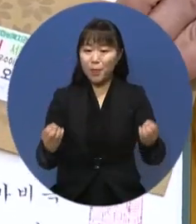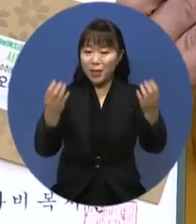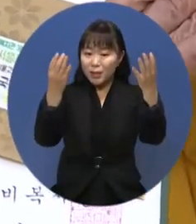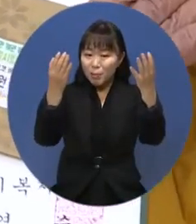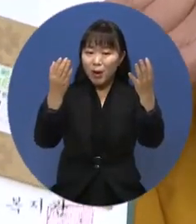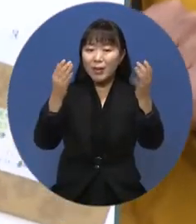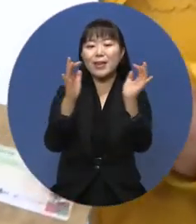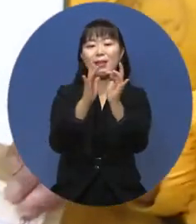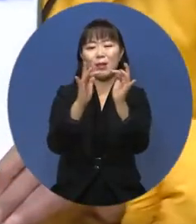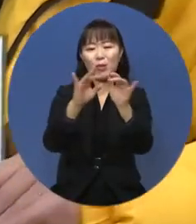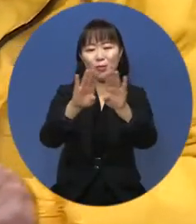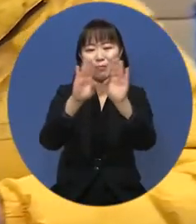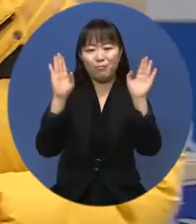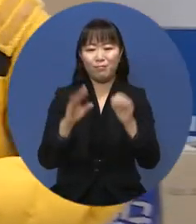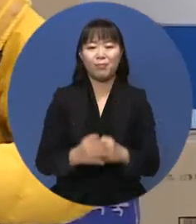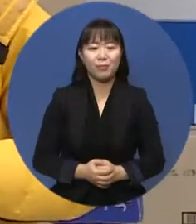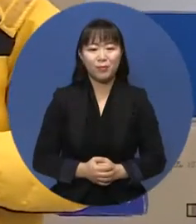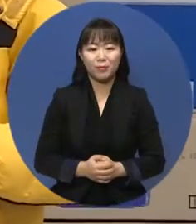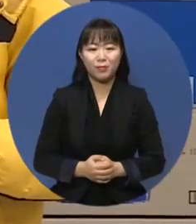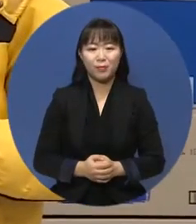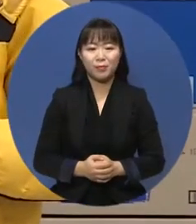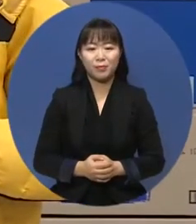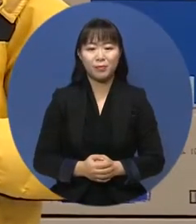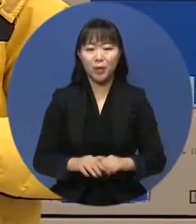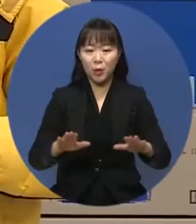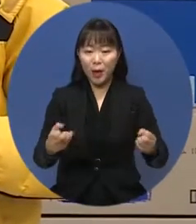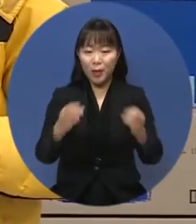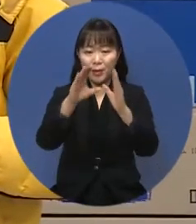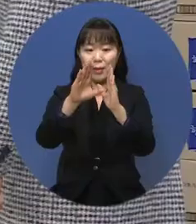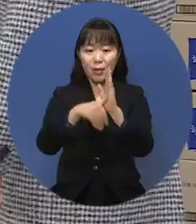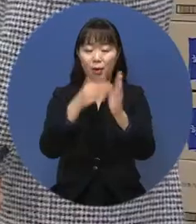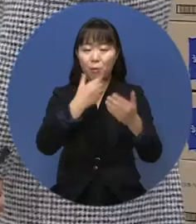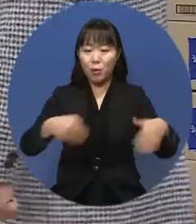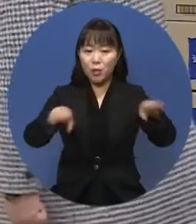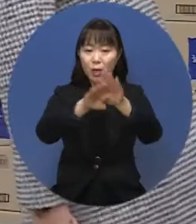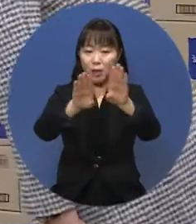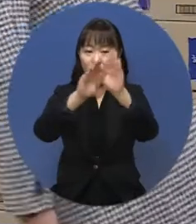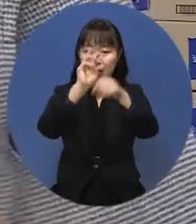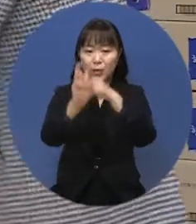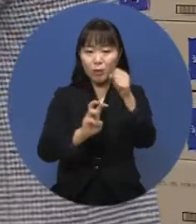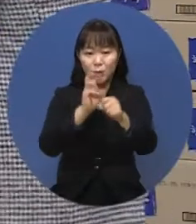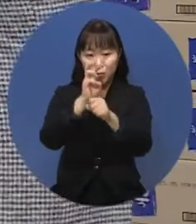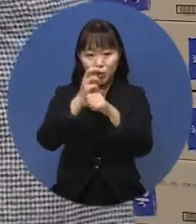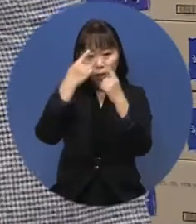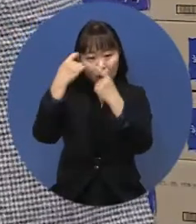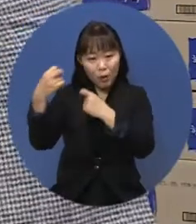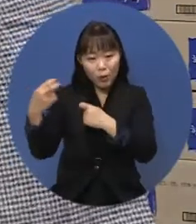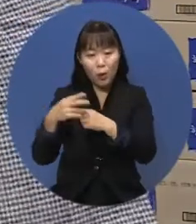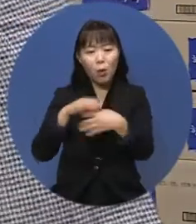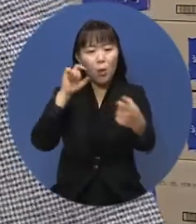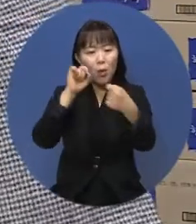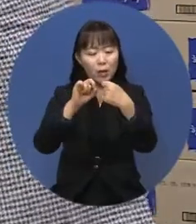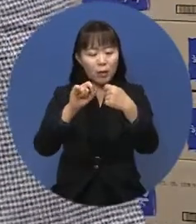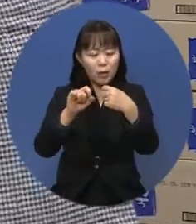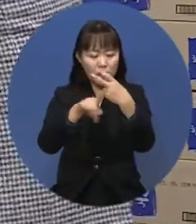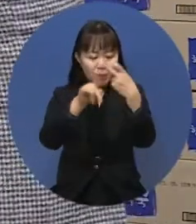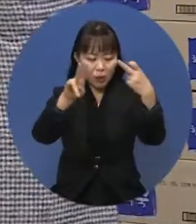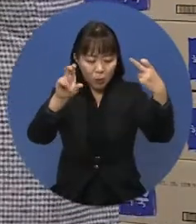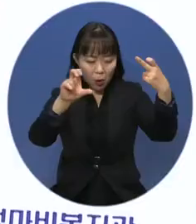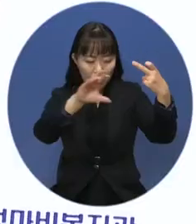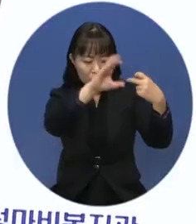온라인으로 개최했습니다 이번 행사는 복지 관계가 3 10주년과 다가올 크리스마스를